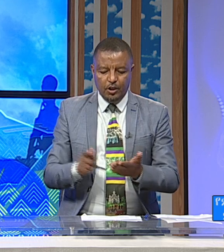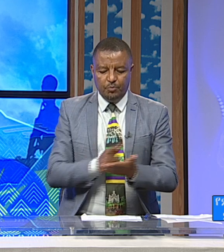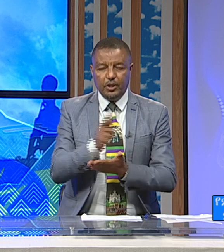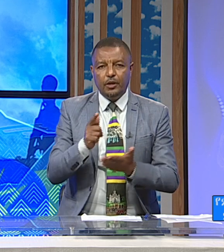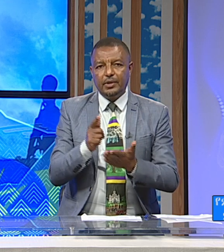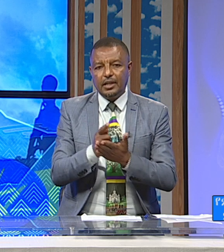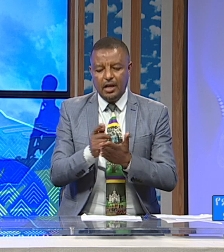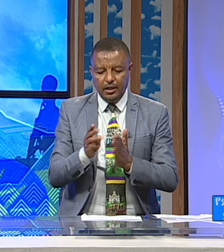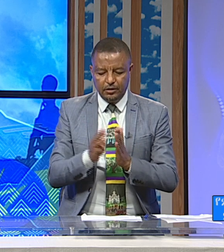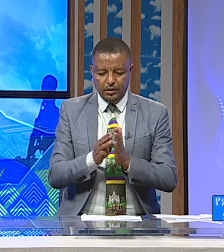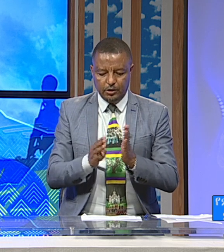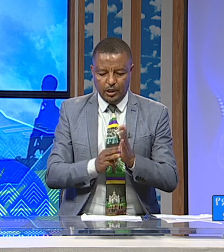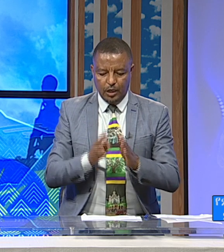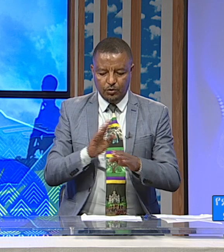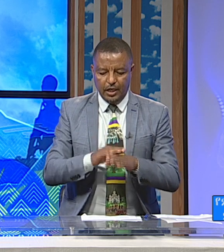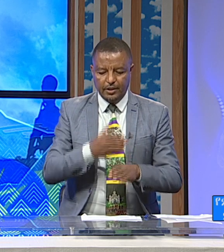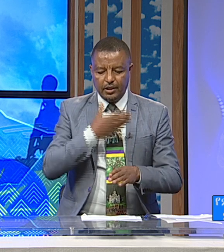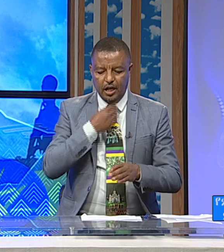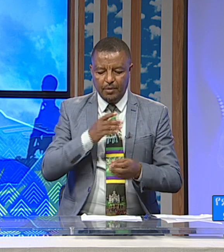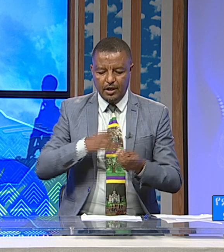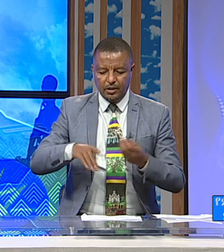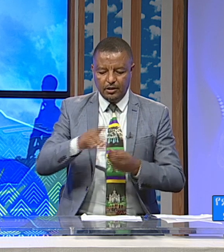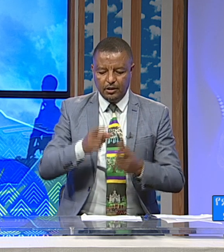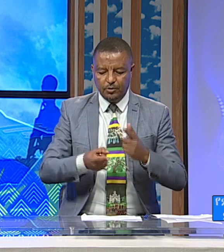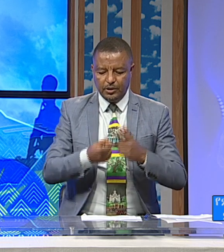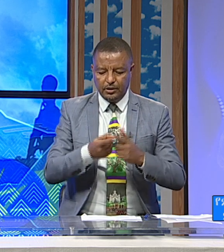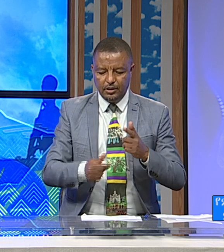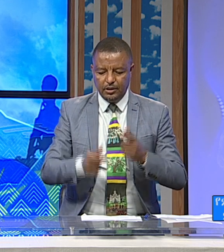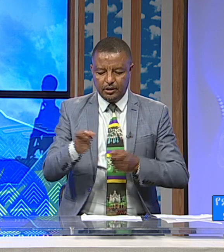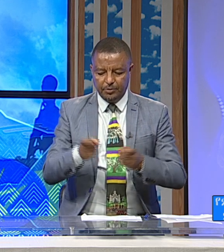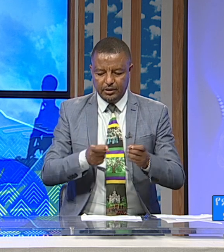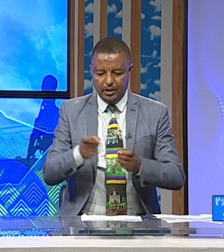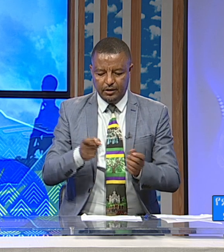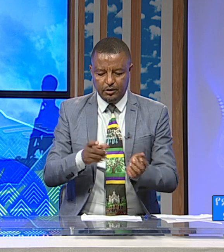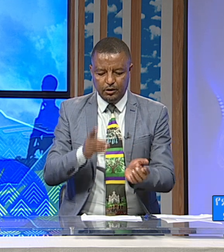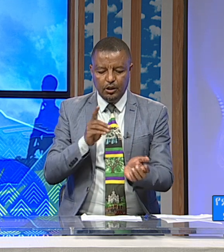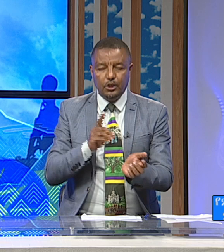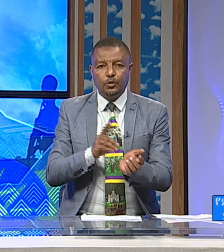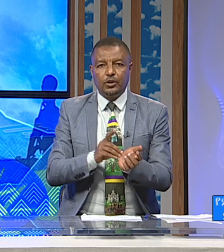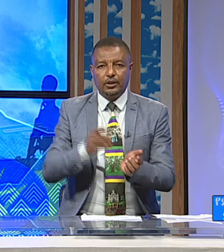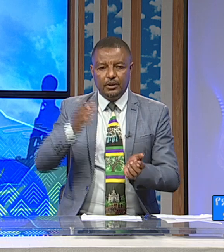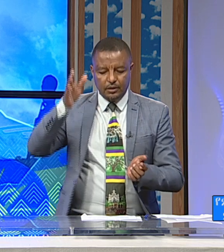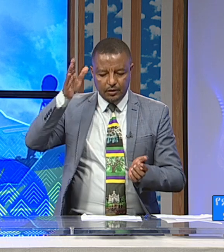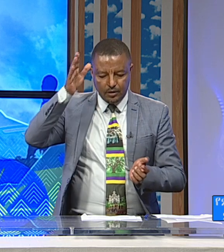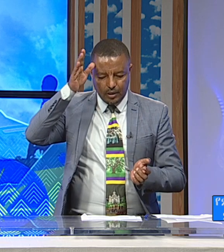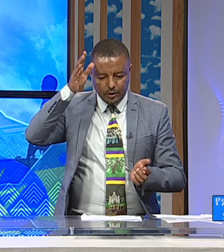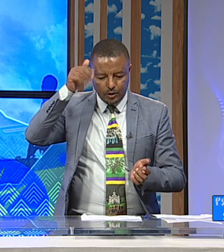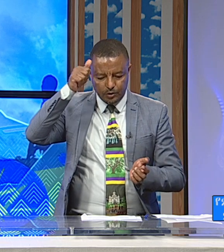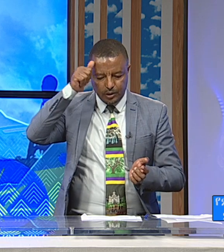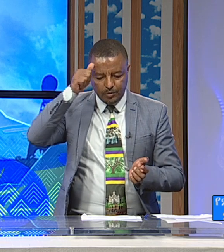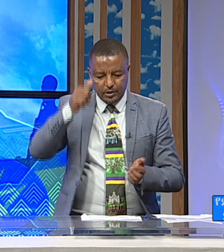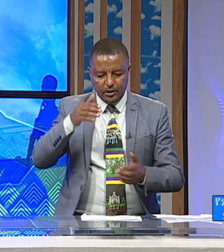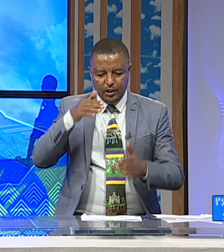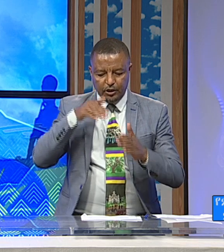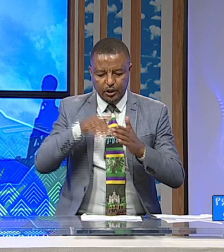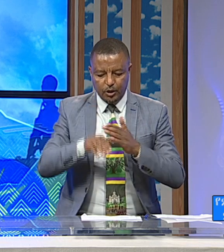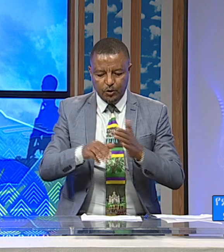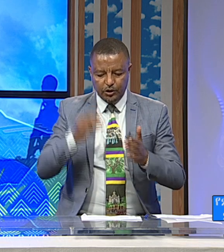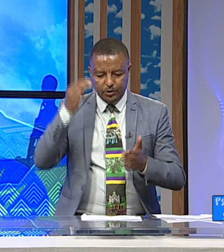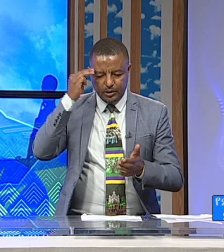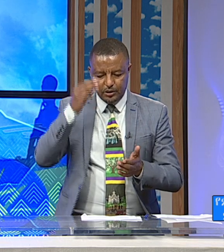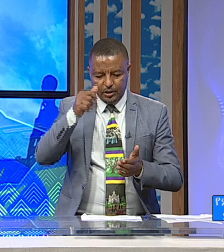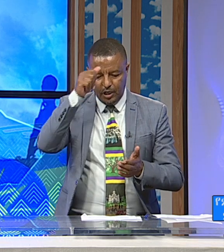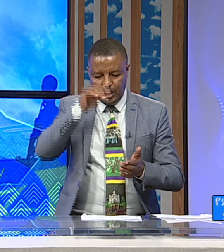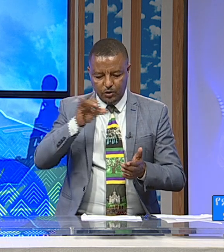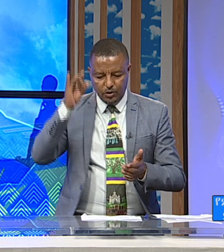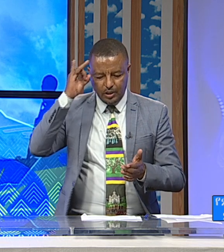ተመርቀዋል። በምረቃ ስነ ስርዓቱ ላይ የአማራ ክልል ምክትል ርዕሰ መስተዳድር ዶክተር ጌታቸው ጀንበር፣